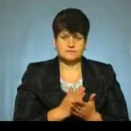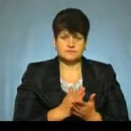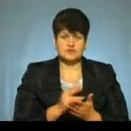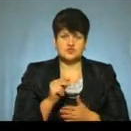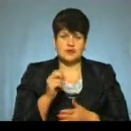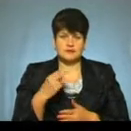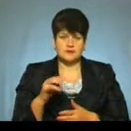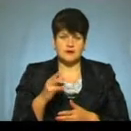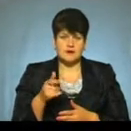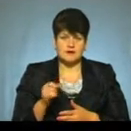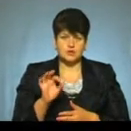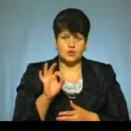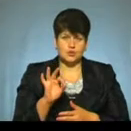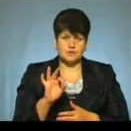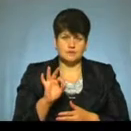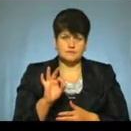чадного газу